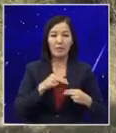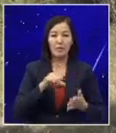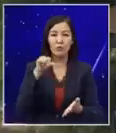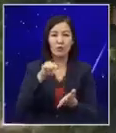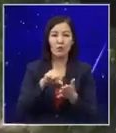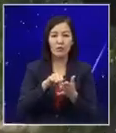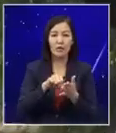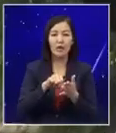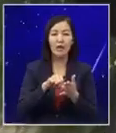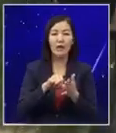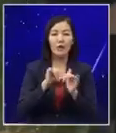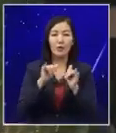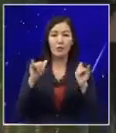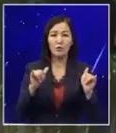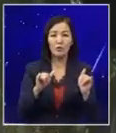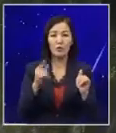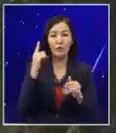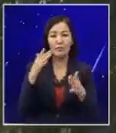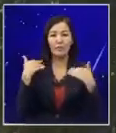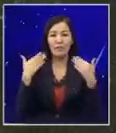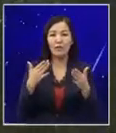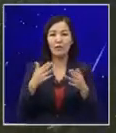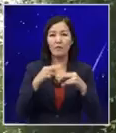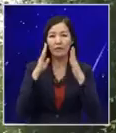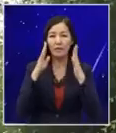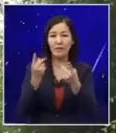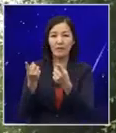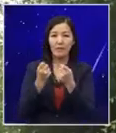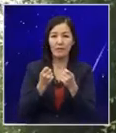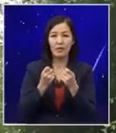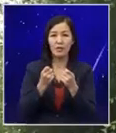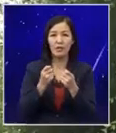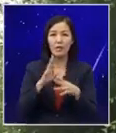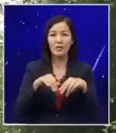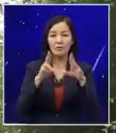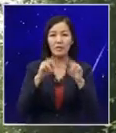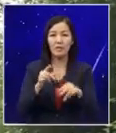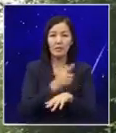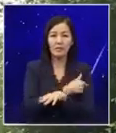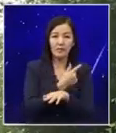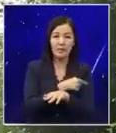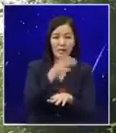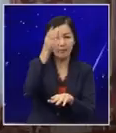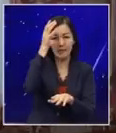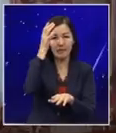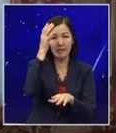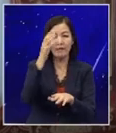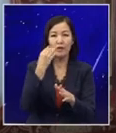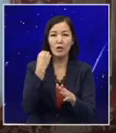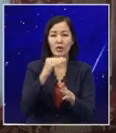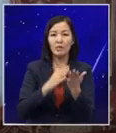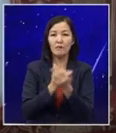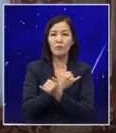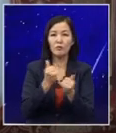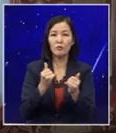карьерном росте. Также, по мнению кандидата, внимание требует привлечения узких специалистов в медицину и образование, создание качественных условий для